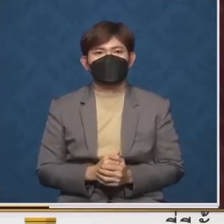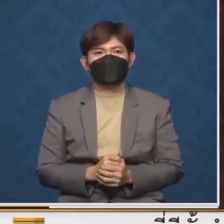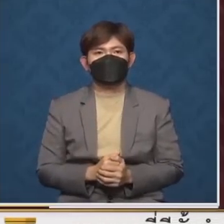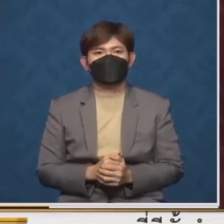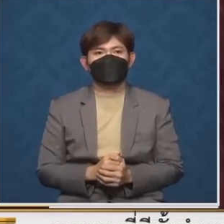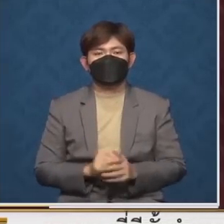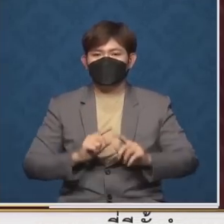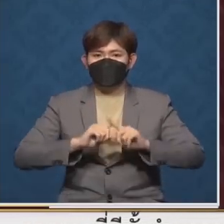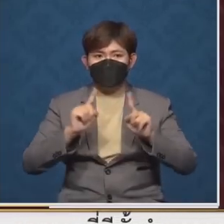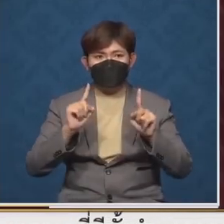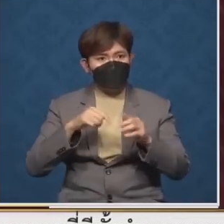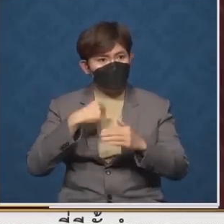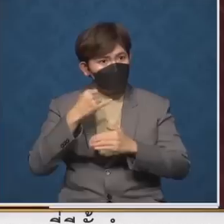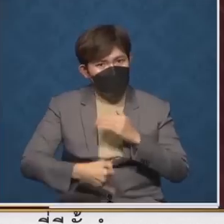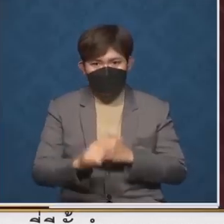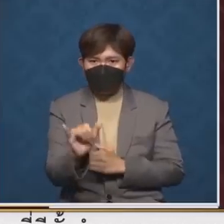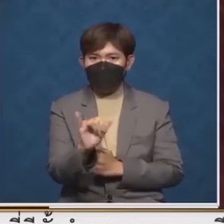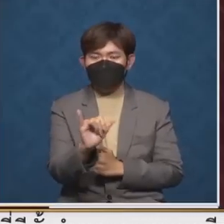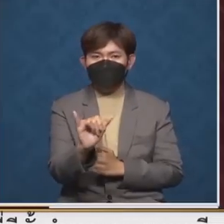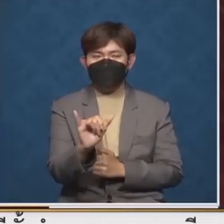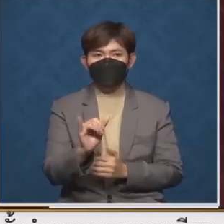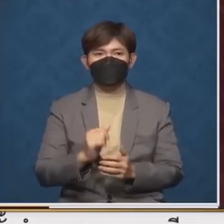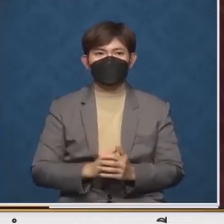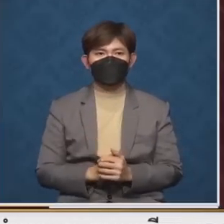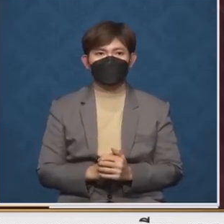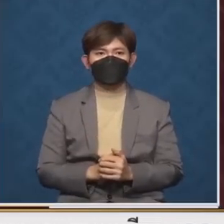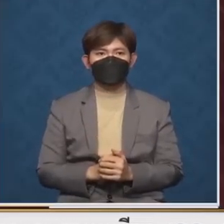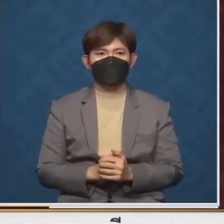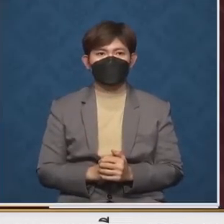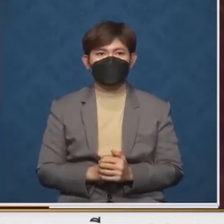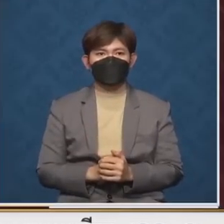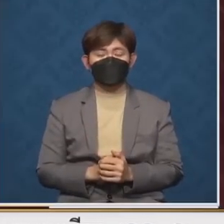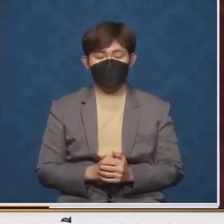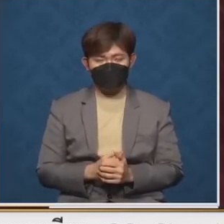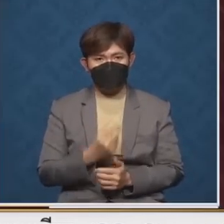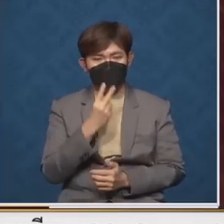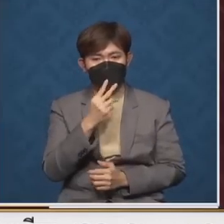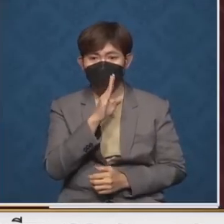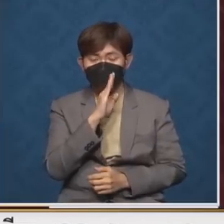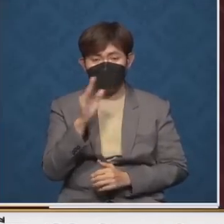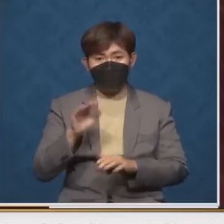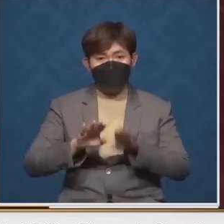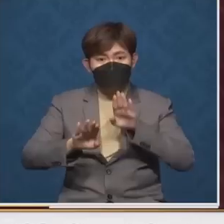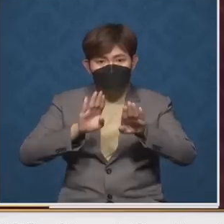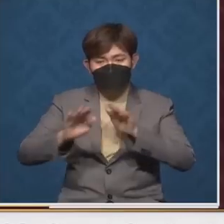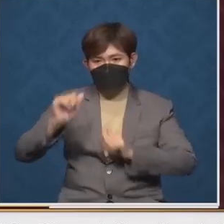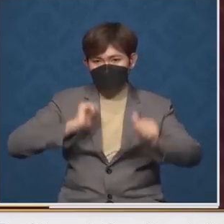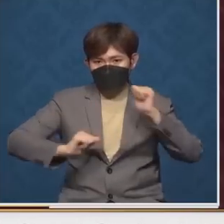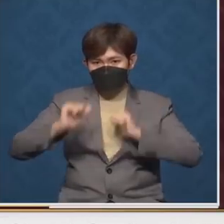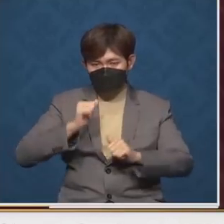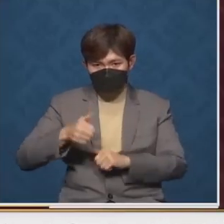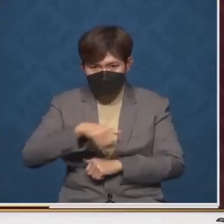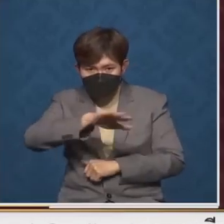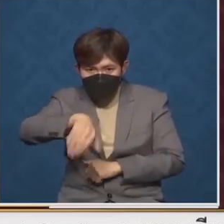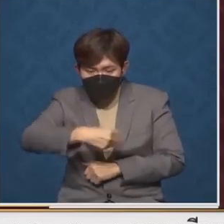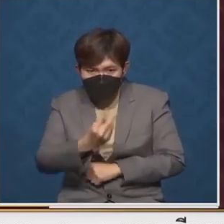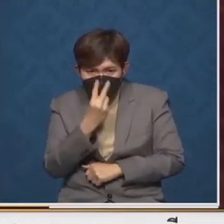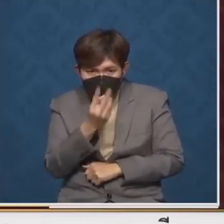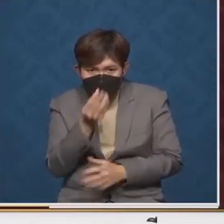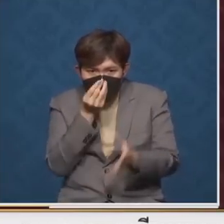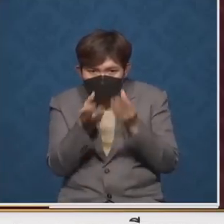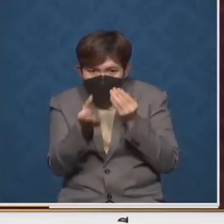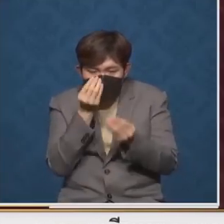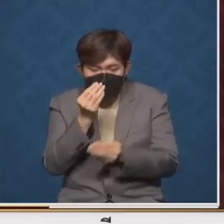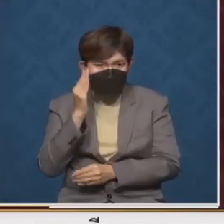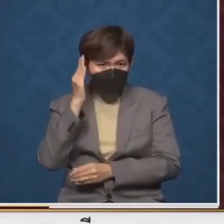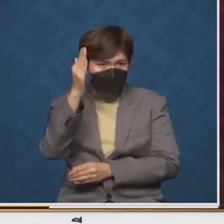แต่เรื่องมไมจบแ่ตรงนี้นะครับถ้าเป็นหนังผมจะบอกคุผู้ชมโรดติดตามซีรีสนี้ใน